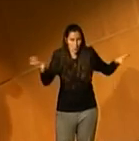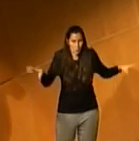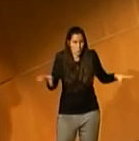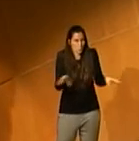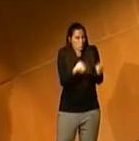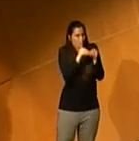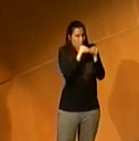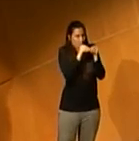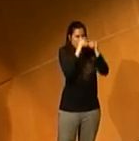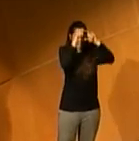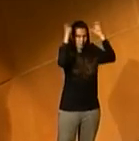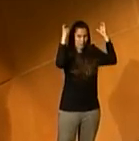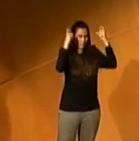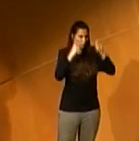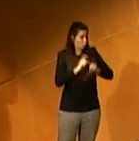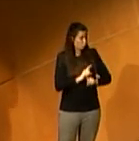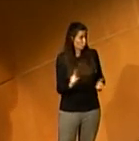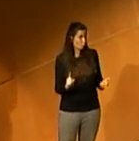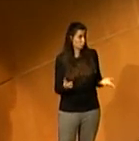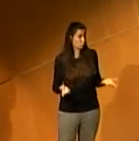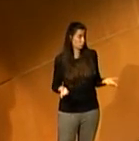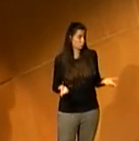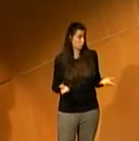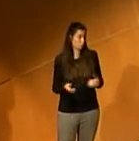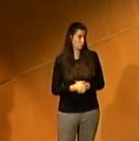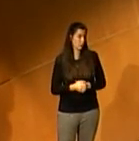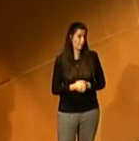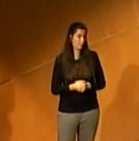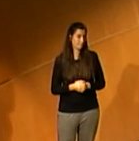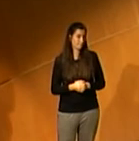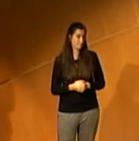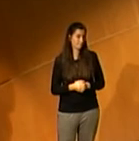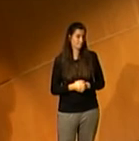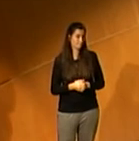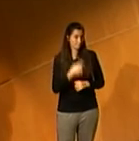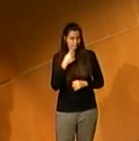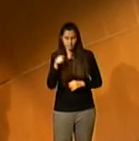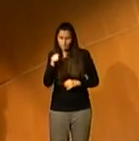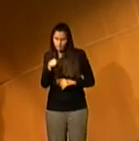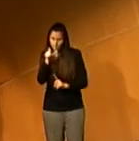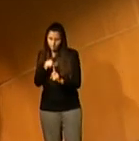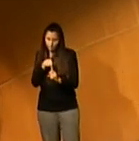autour de l'aide qu'on peut procurer aux jeunes qui sont dans une nécessité